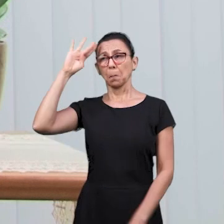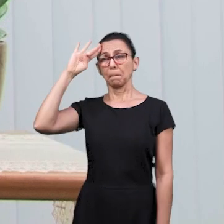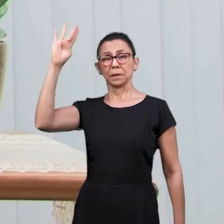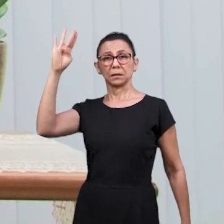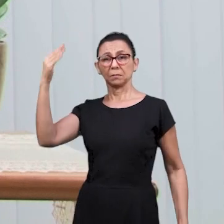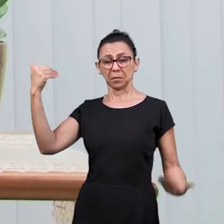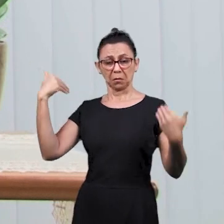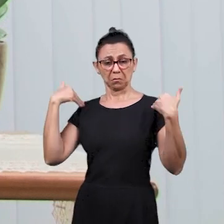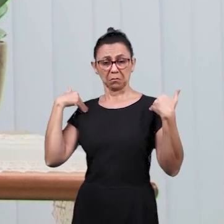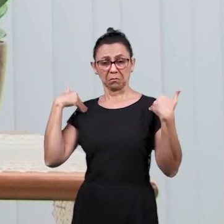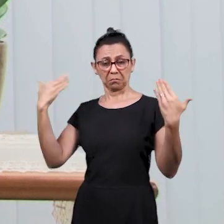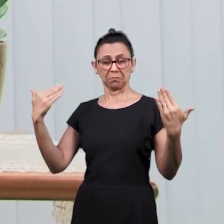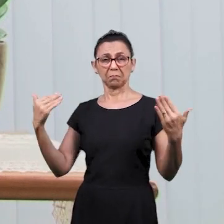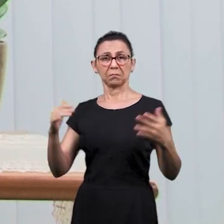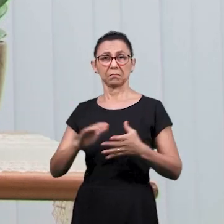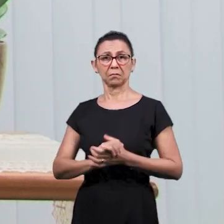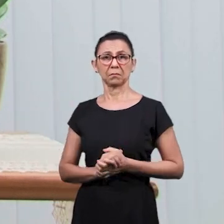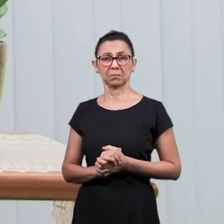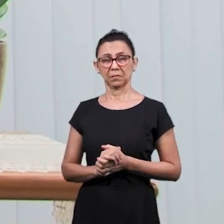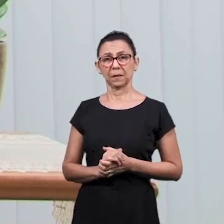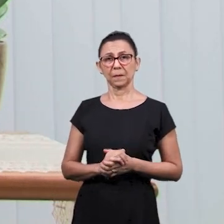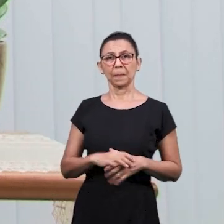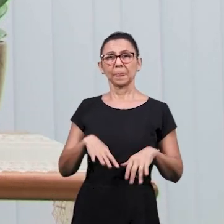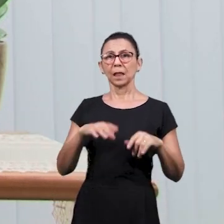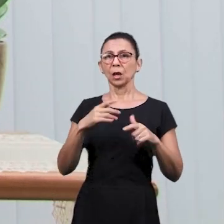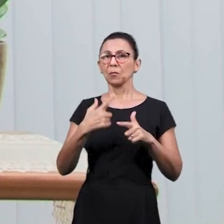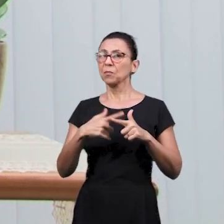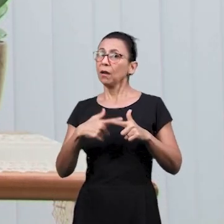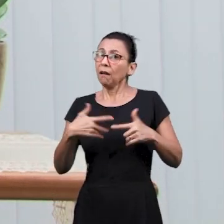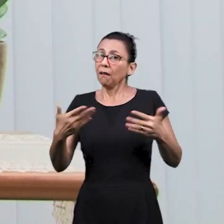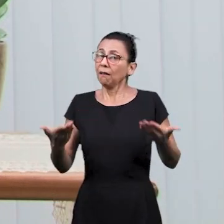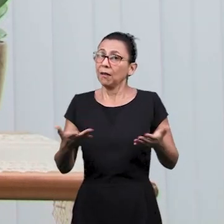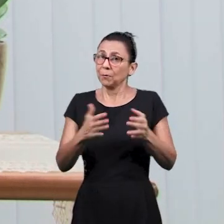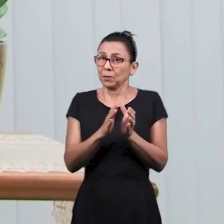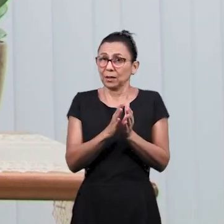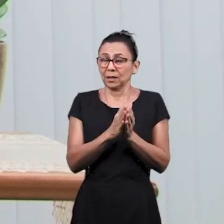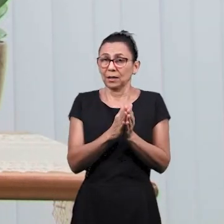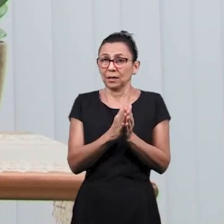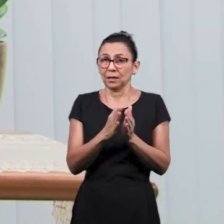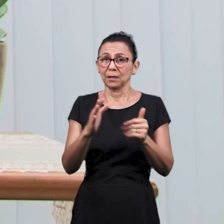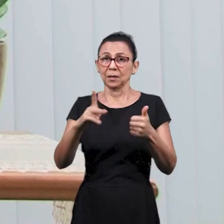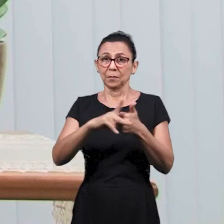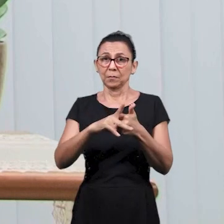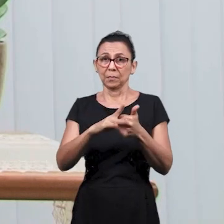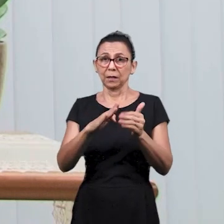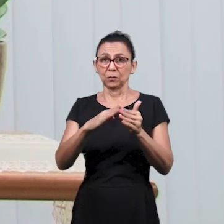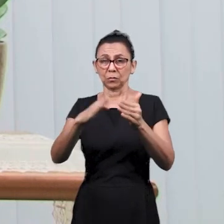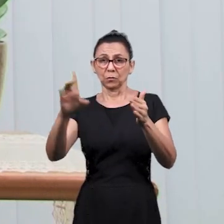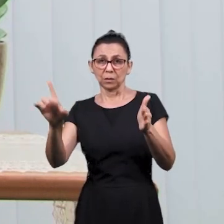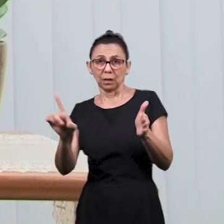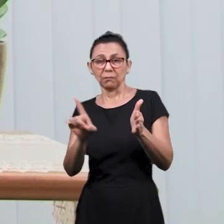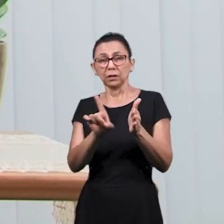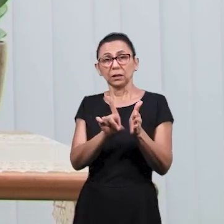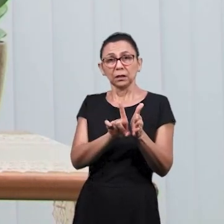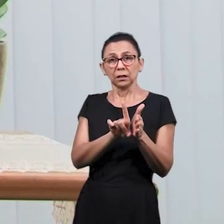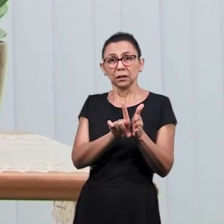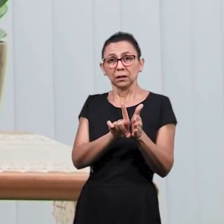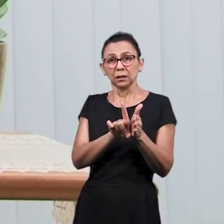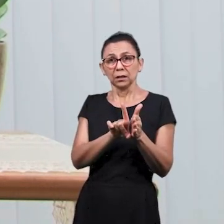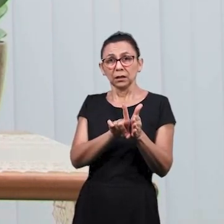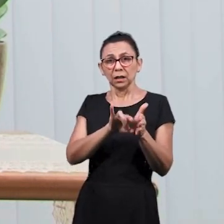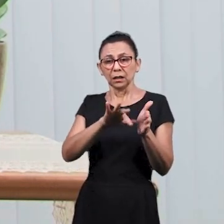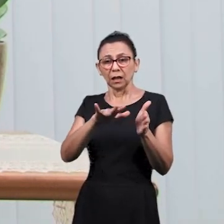как бы выделил себя из других, из среды других. Когда он